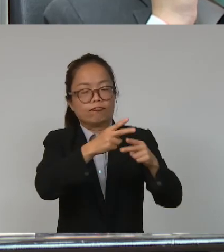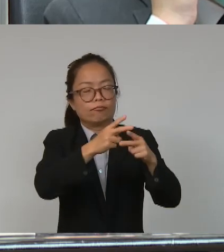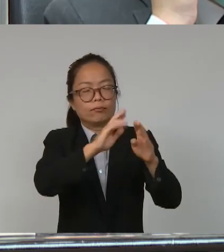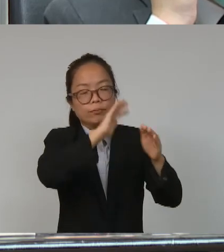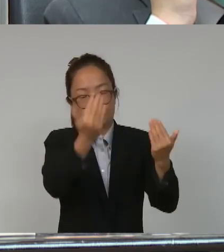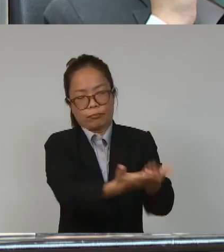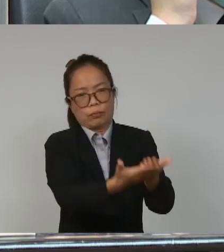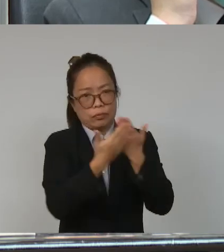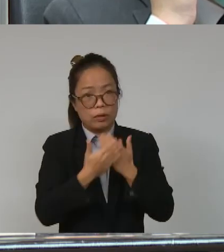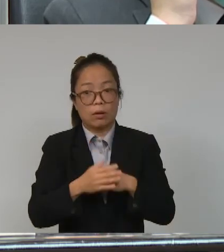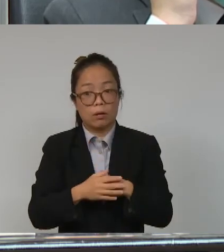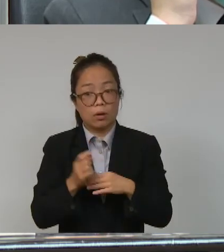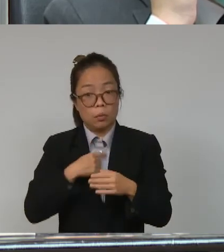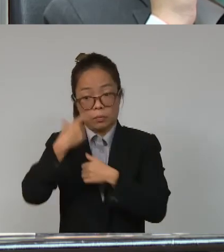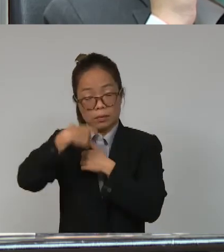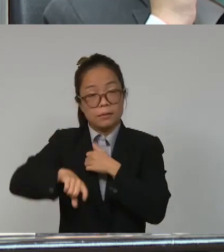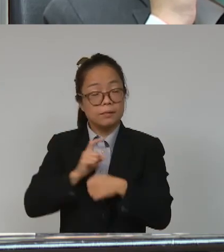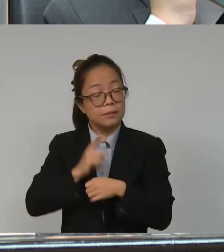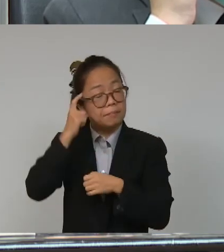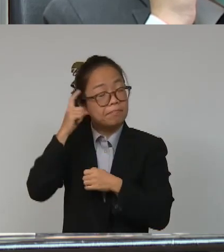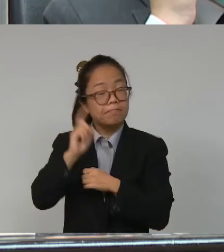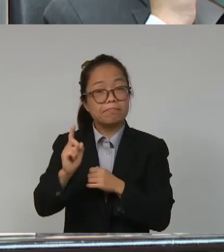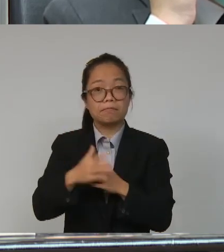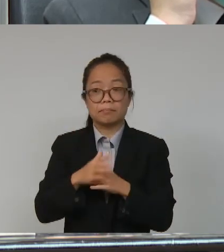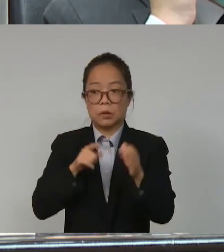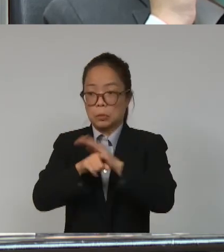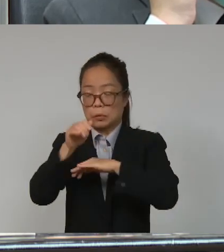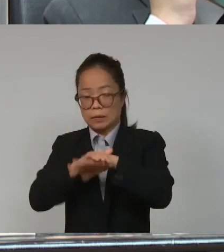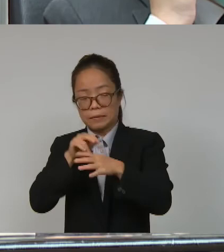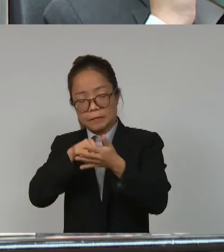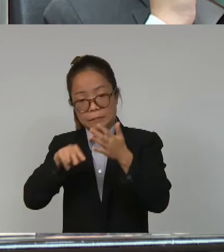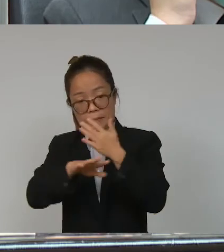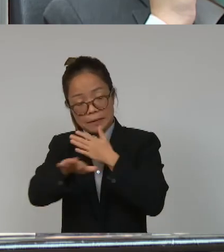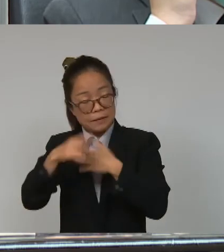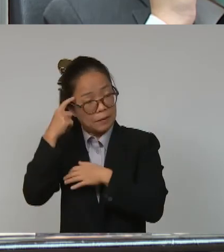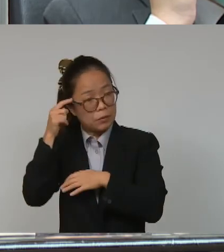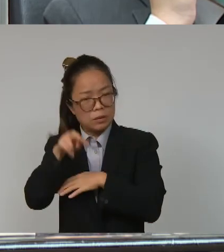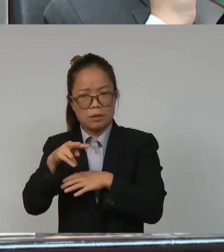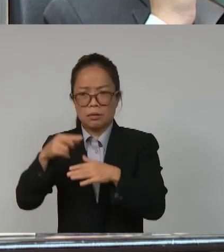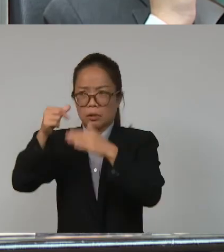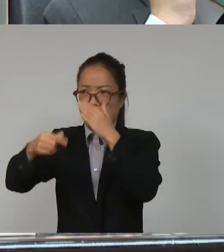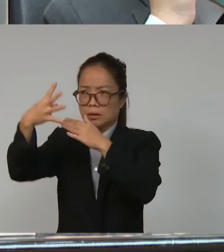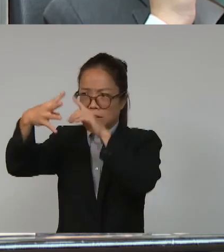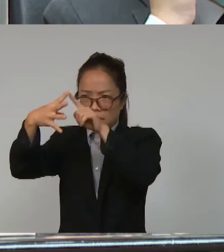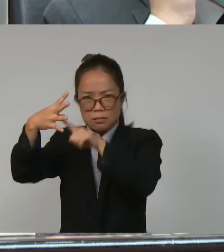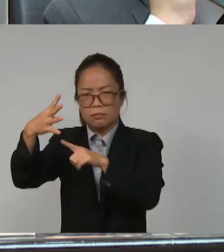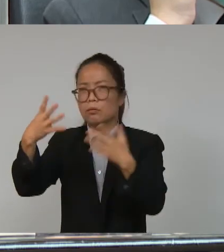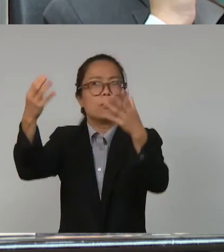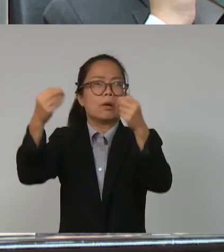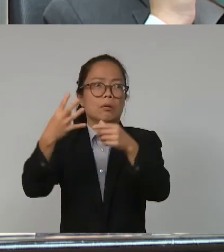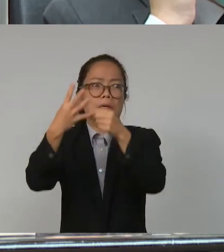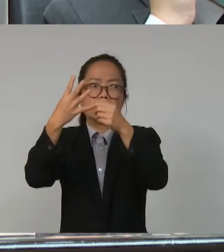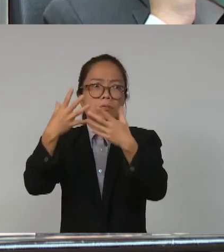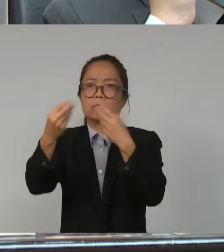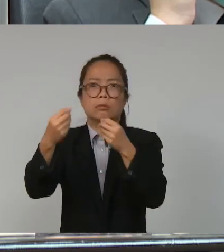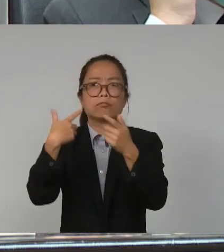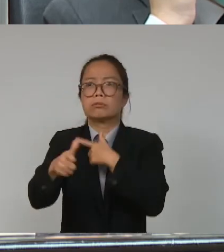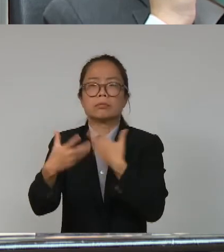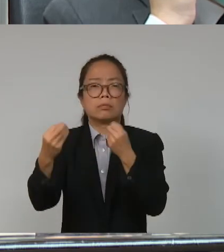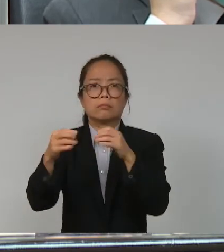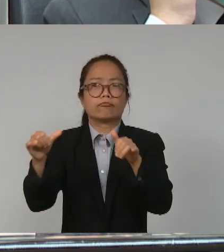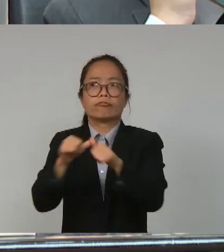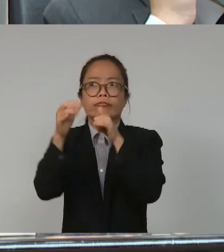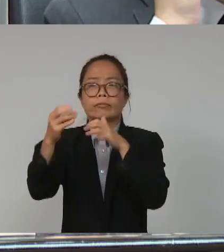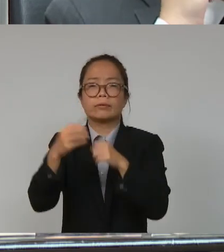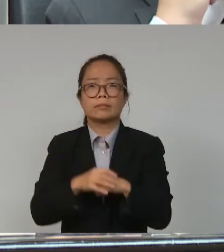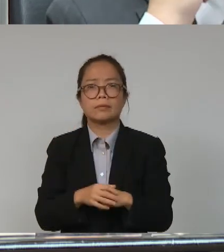哈。那从我个人的立场来看，专业的立场来看，我认为这个第四项的情形不存在，我个人认为这第四